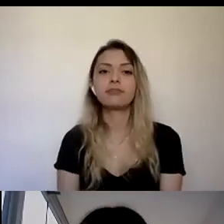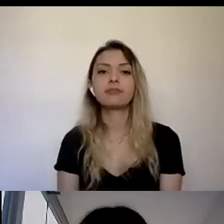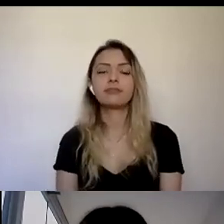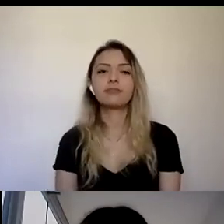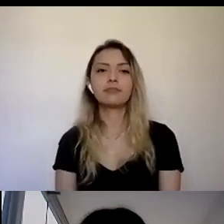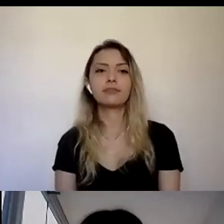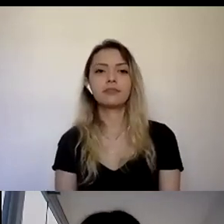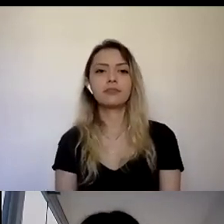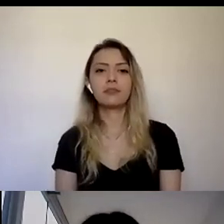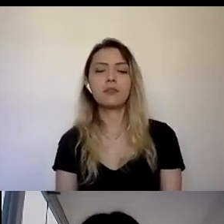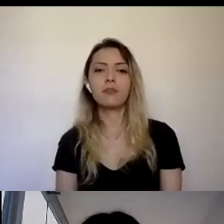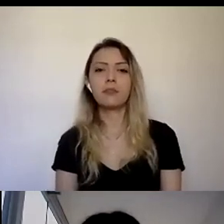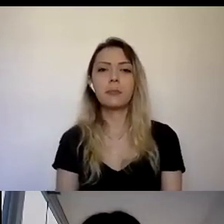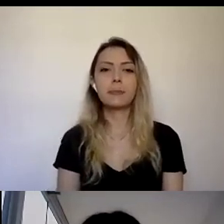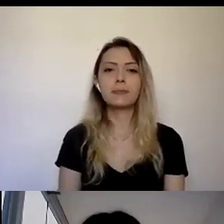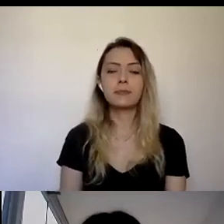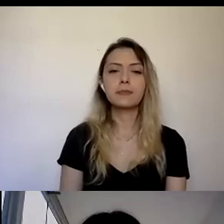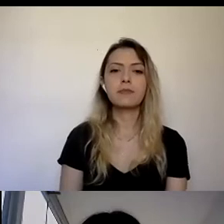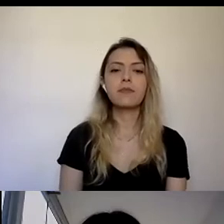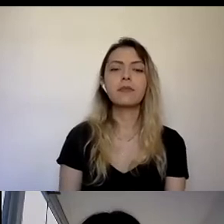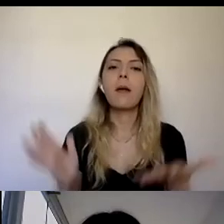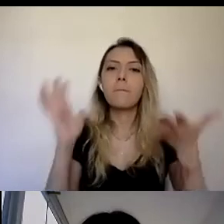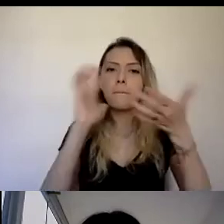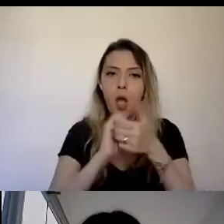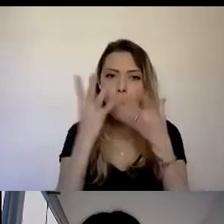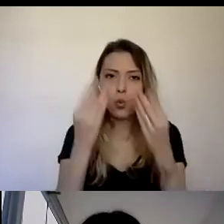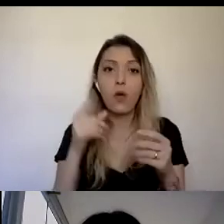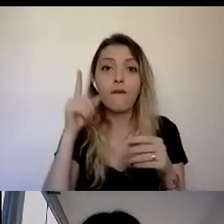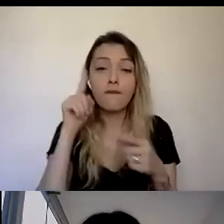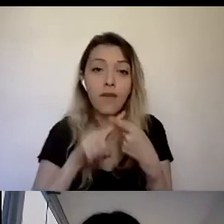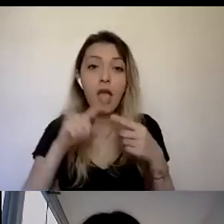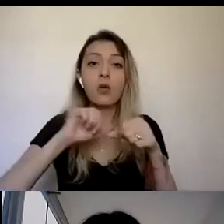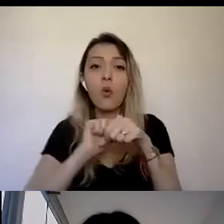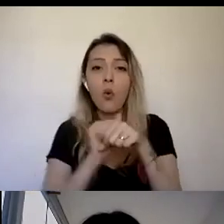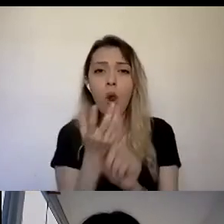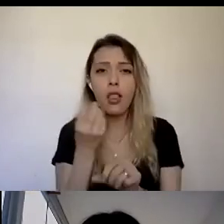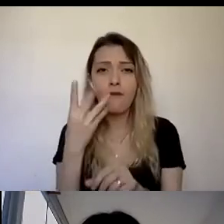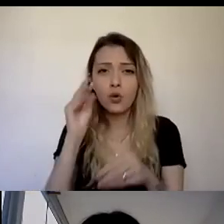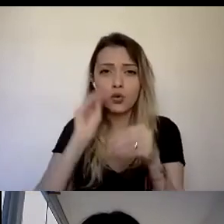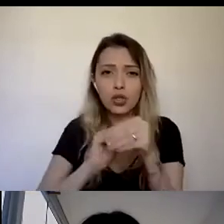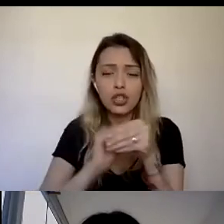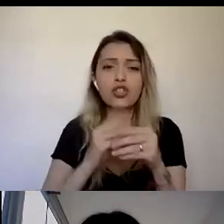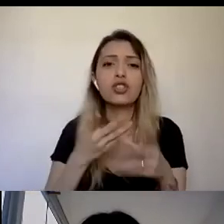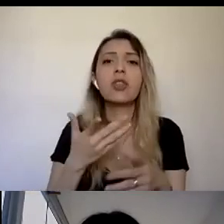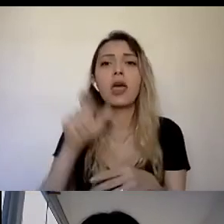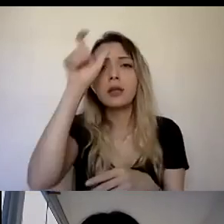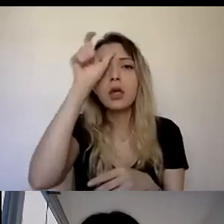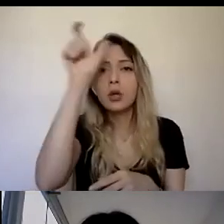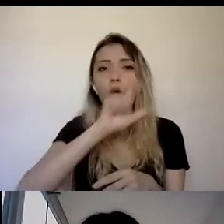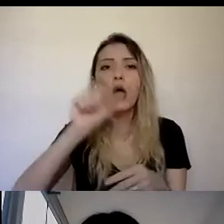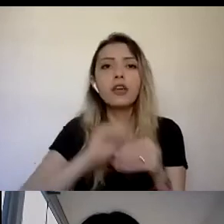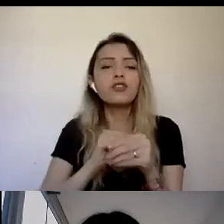eklersin. Dört yapı bir araya geldi ve COVID-19 sürecinde yerel düzeyde çocukların hizmetlere